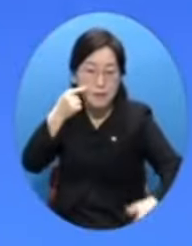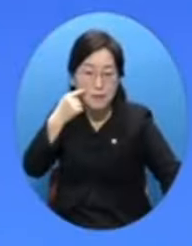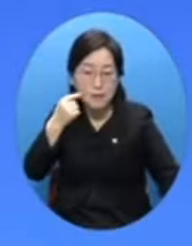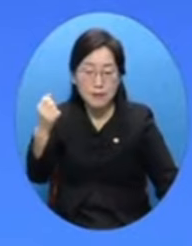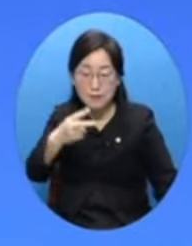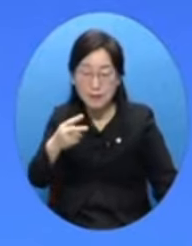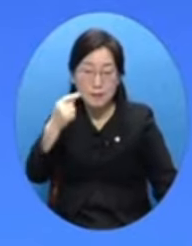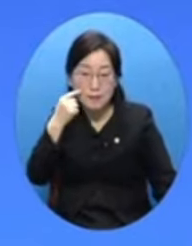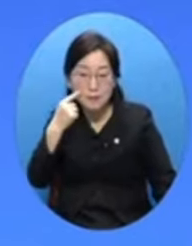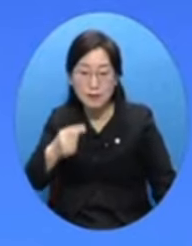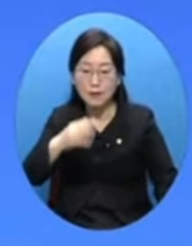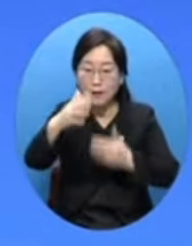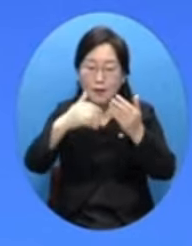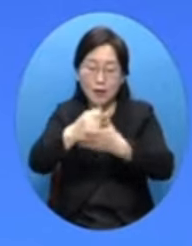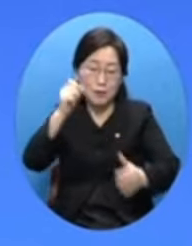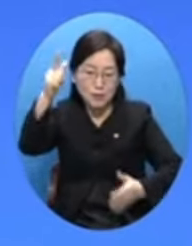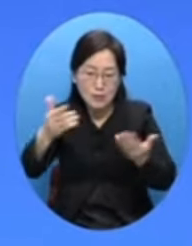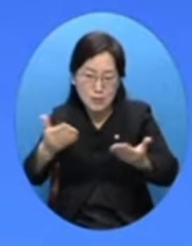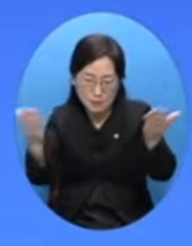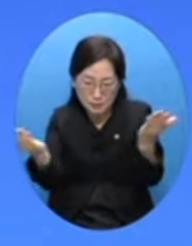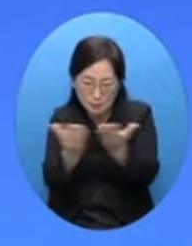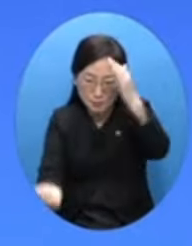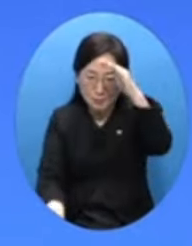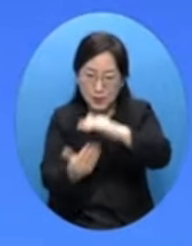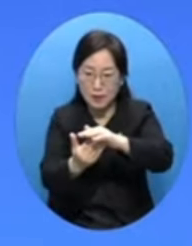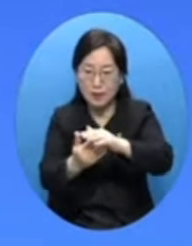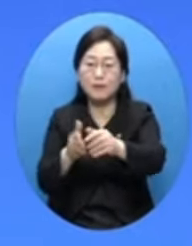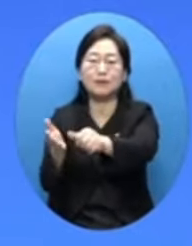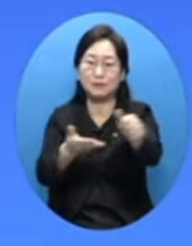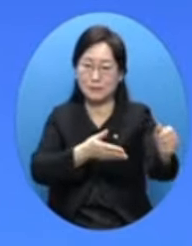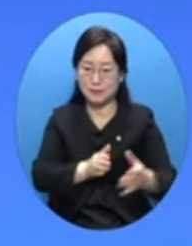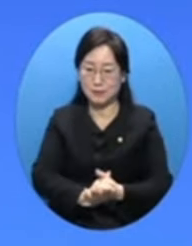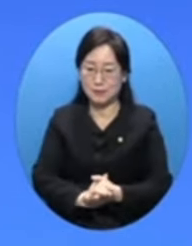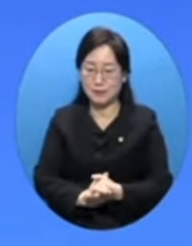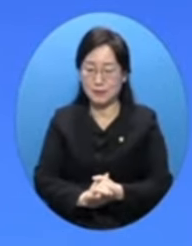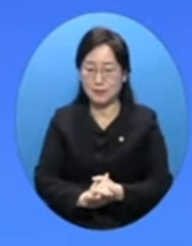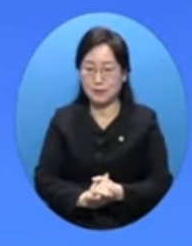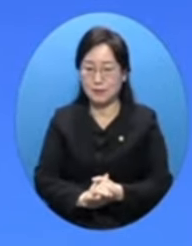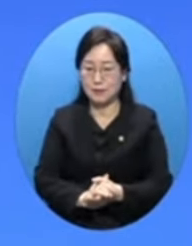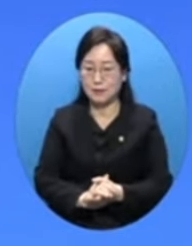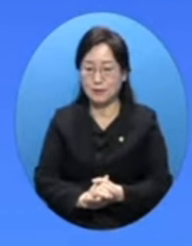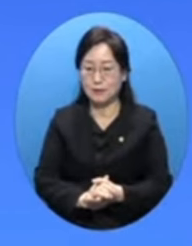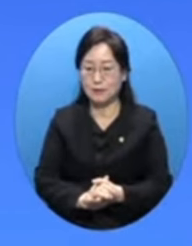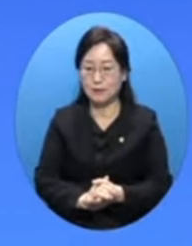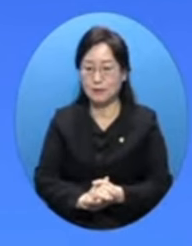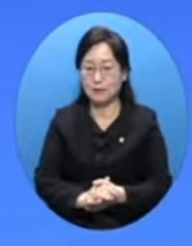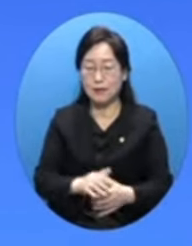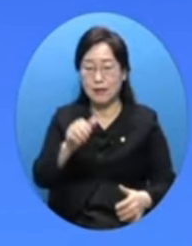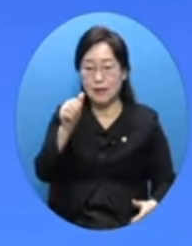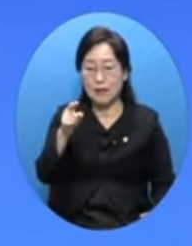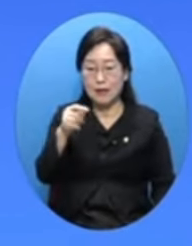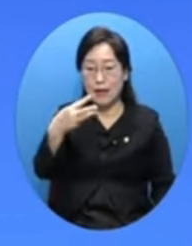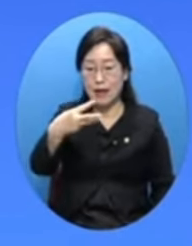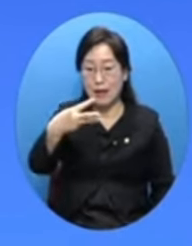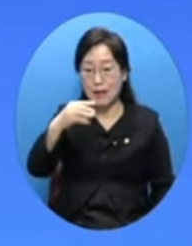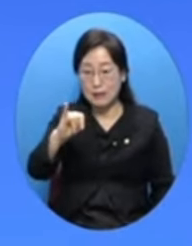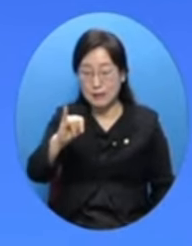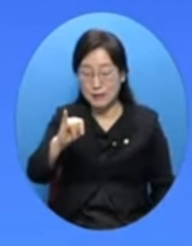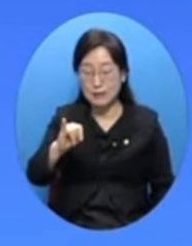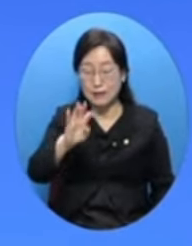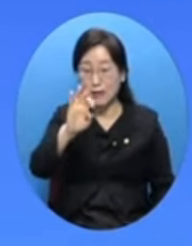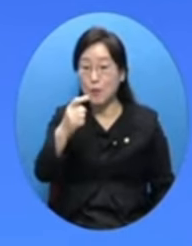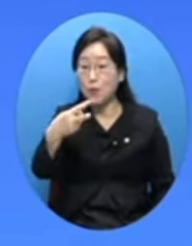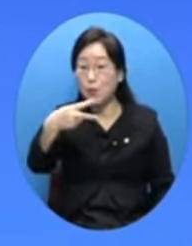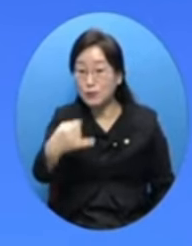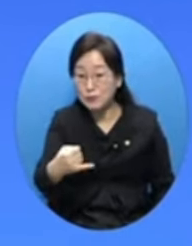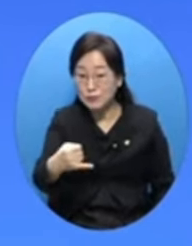도전해서 위대한 하나님의 역사를 이뤄내는 여러분 모두가 되기를 바랍니다 헬리 포드라는 사람이 최초로 자동차를